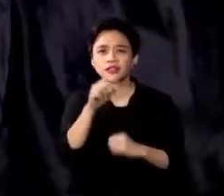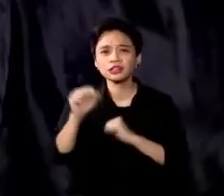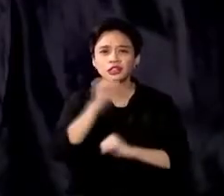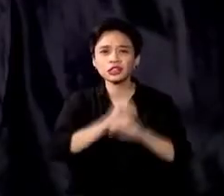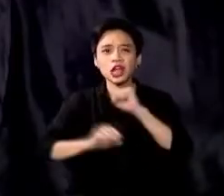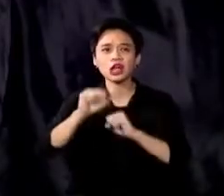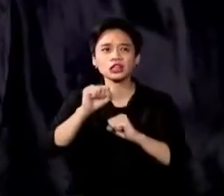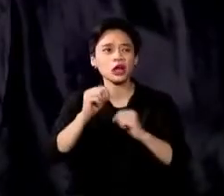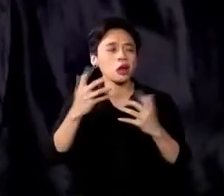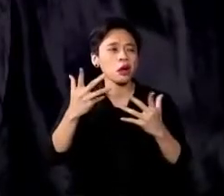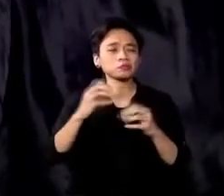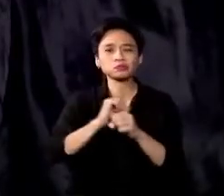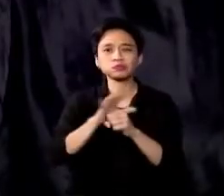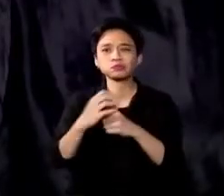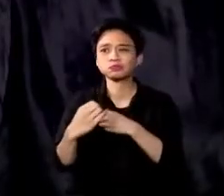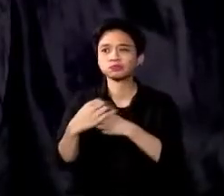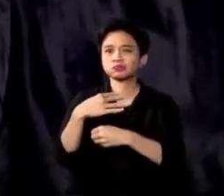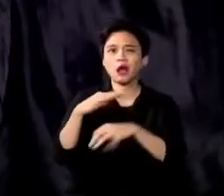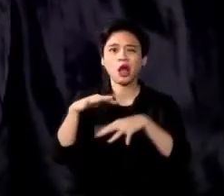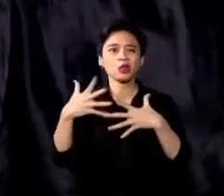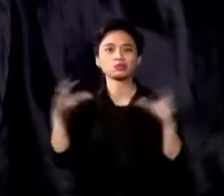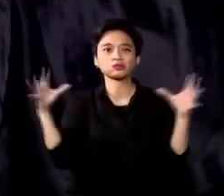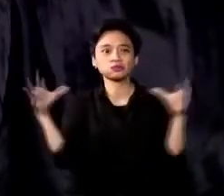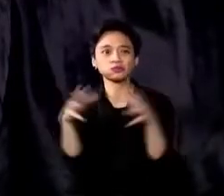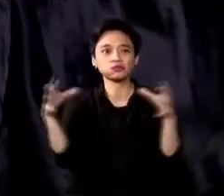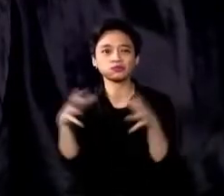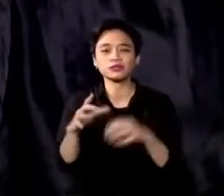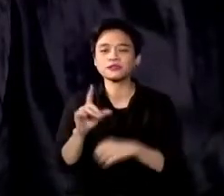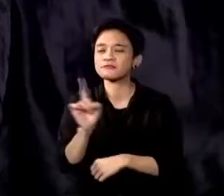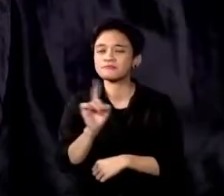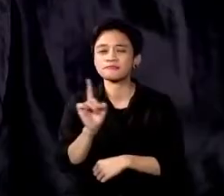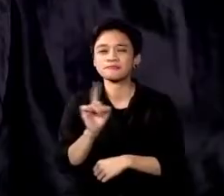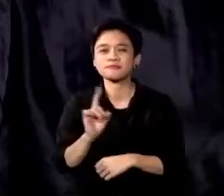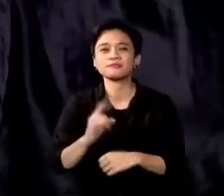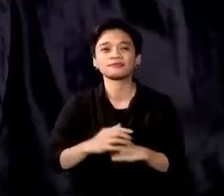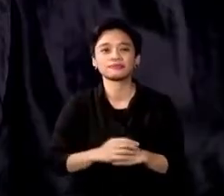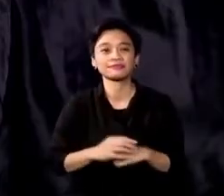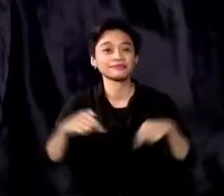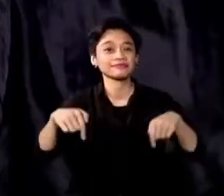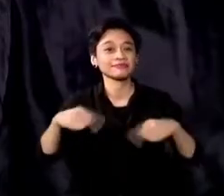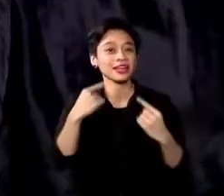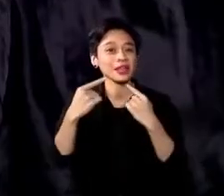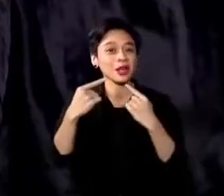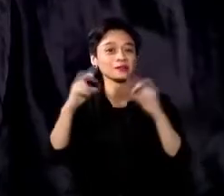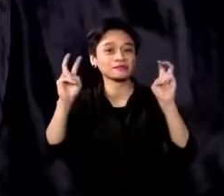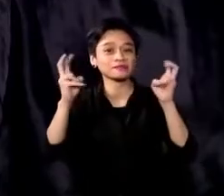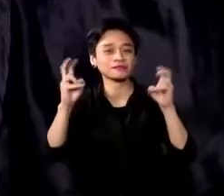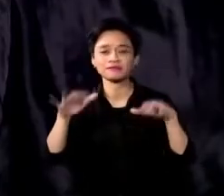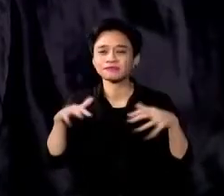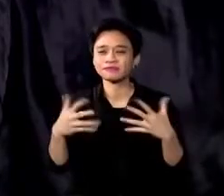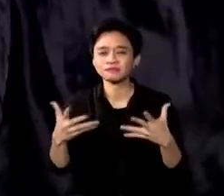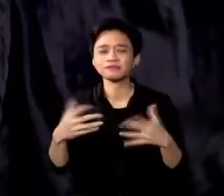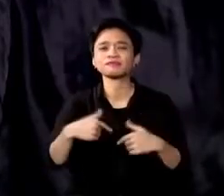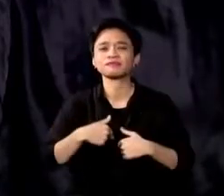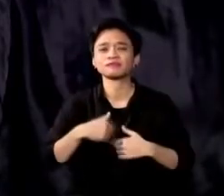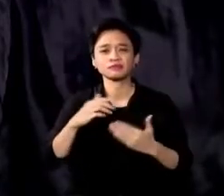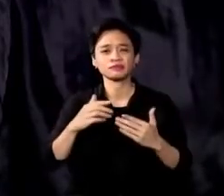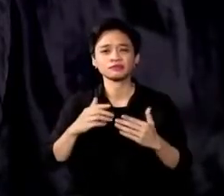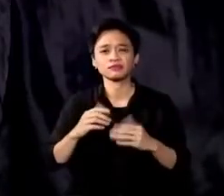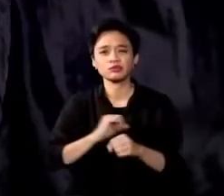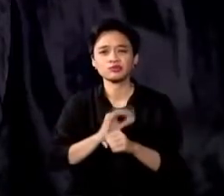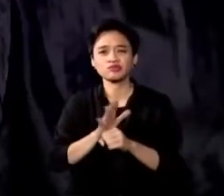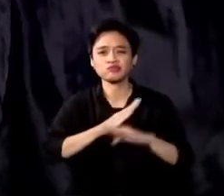yang bisa berpotensi untuk menimbulkan kerumunan nah tema dialog kita pada sore hari ini adalah evaluasi dan proyeksi